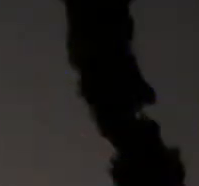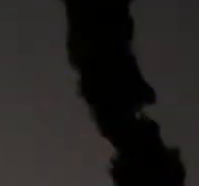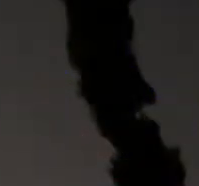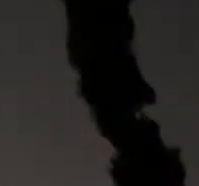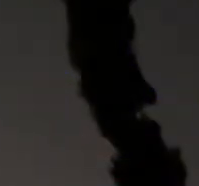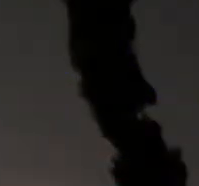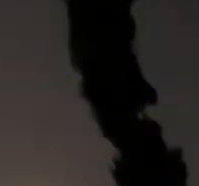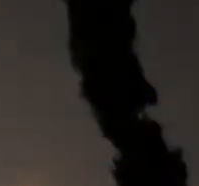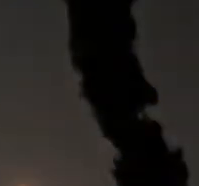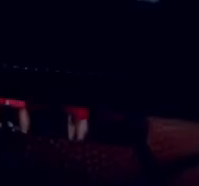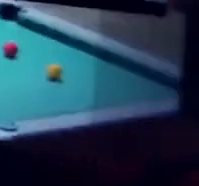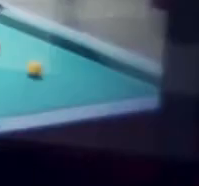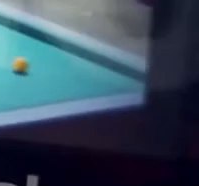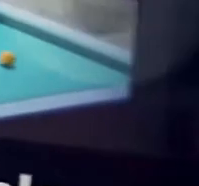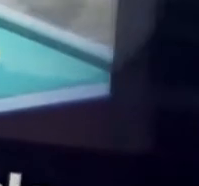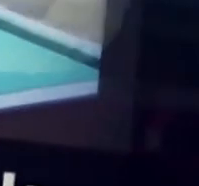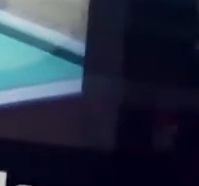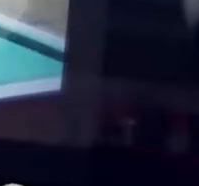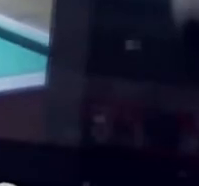naka DW.